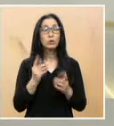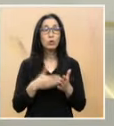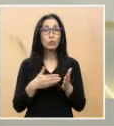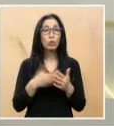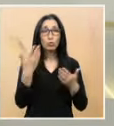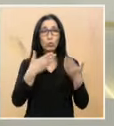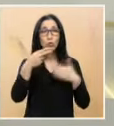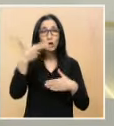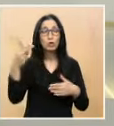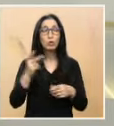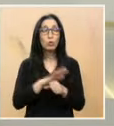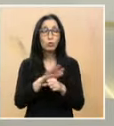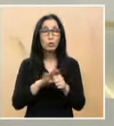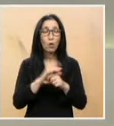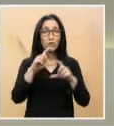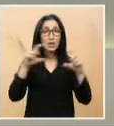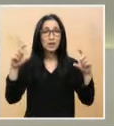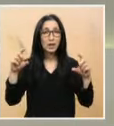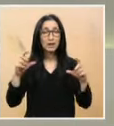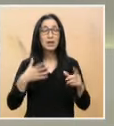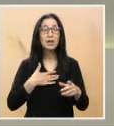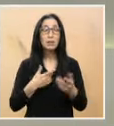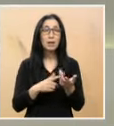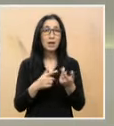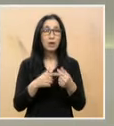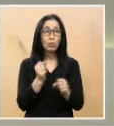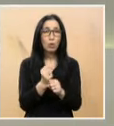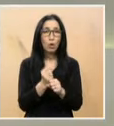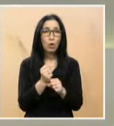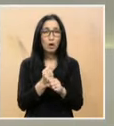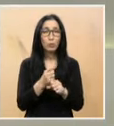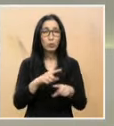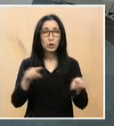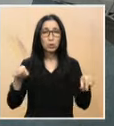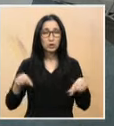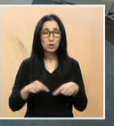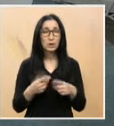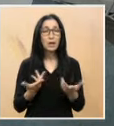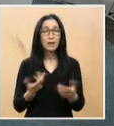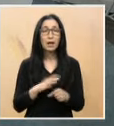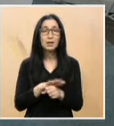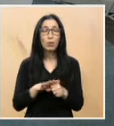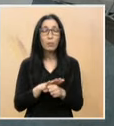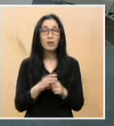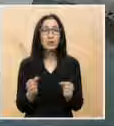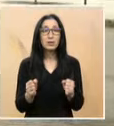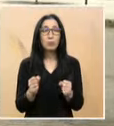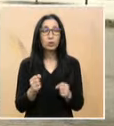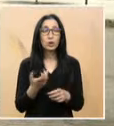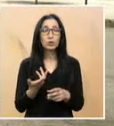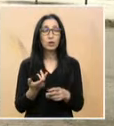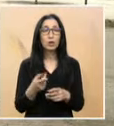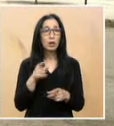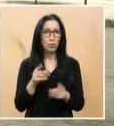защото училището, освен с основна сграда, има и няколко работилници. Кажете ми, как се справяте с поддръжката на тази